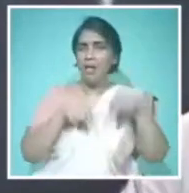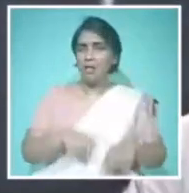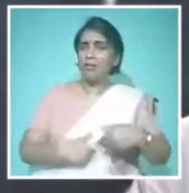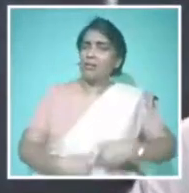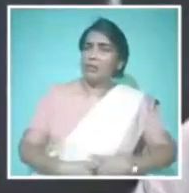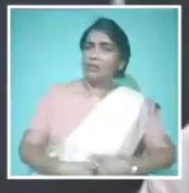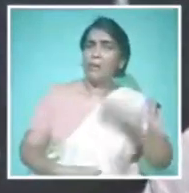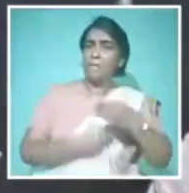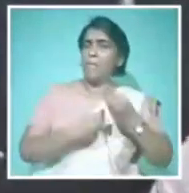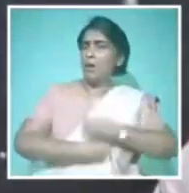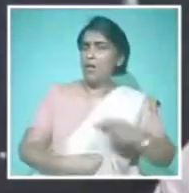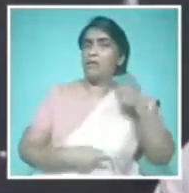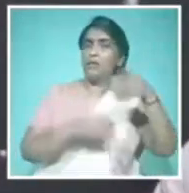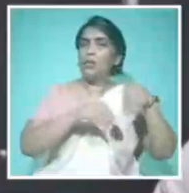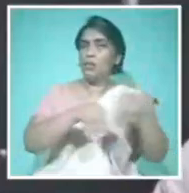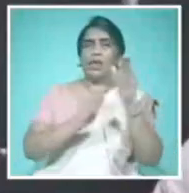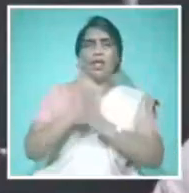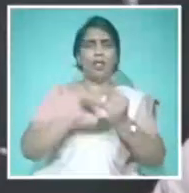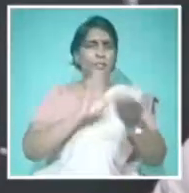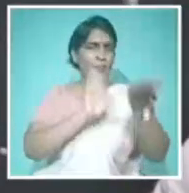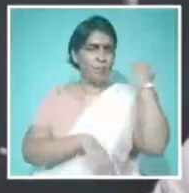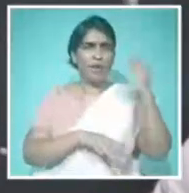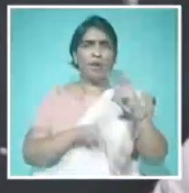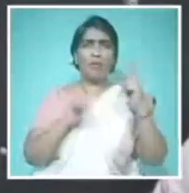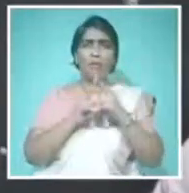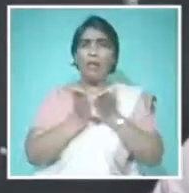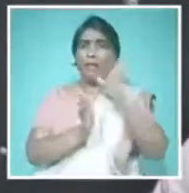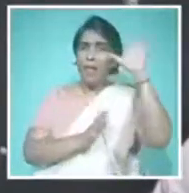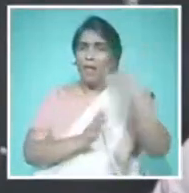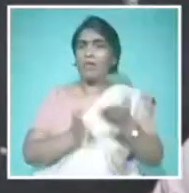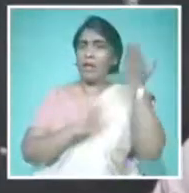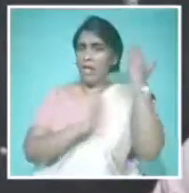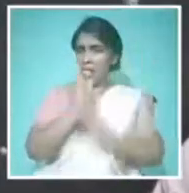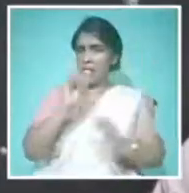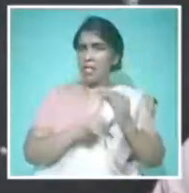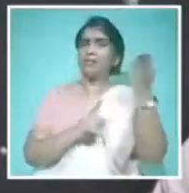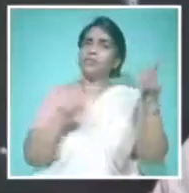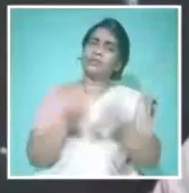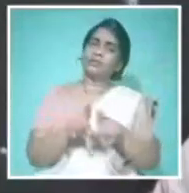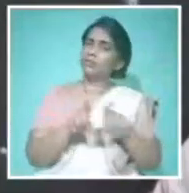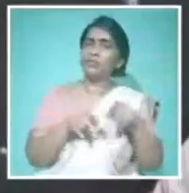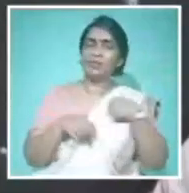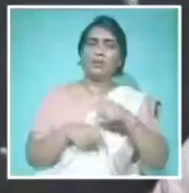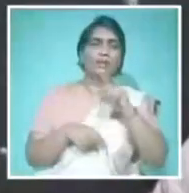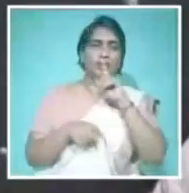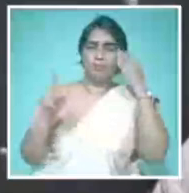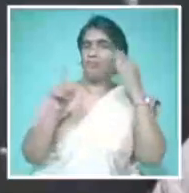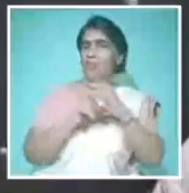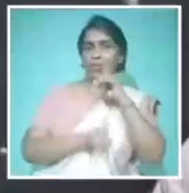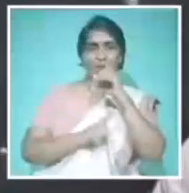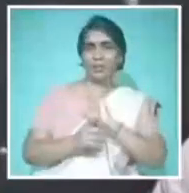සාගින්න නිෂ්පාදනය නැතුනේ එයා කුසිකර්ම ඇමති කාලේ අසුචි නැවාව එයා කුසිකර්ම ඇමති කාලේ ඉතින් ඒ නිසා මම ඒක ගැන කතා